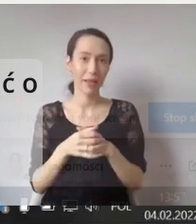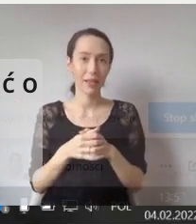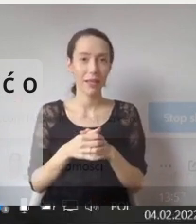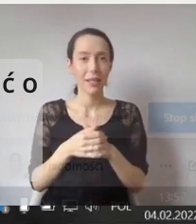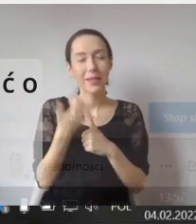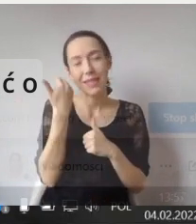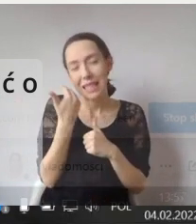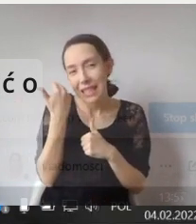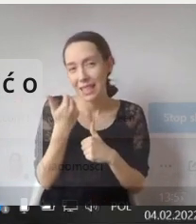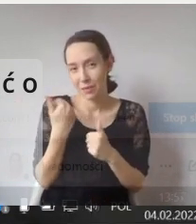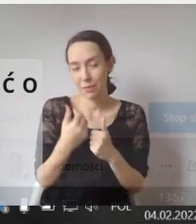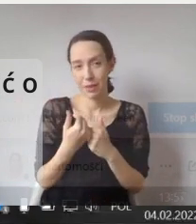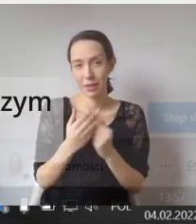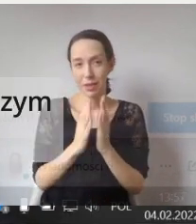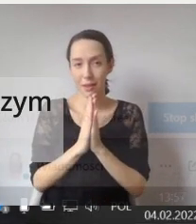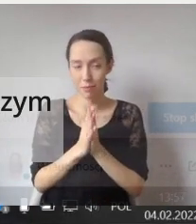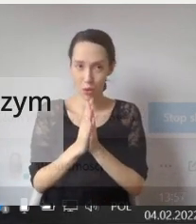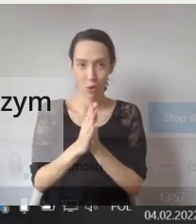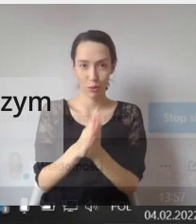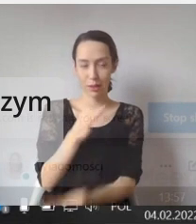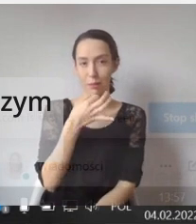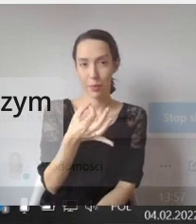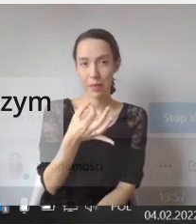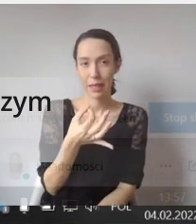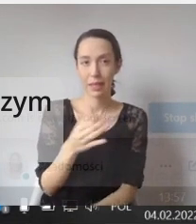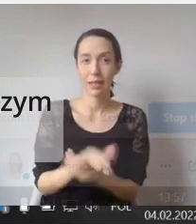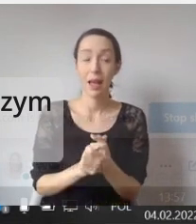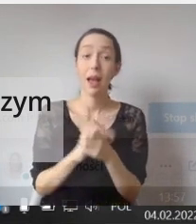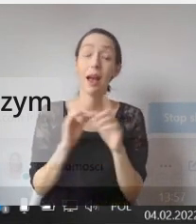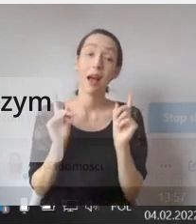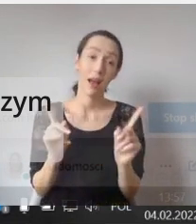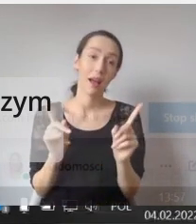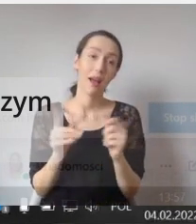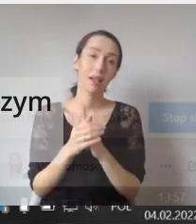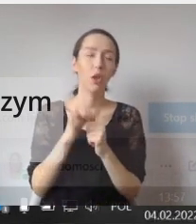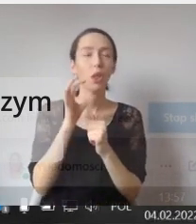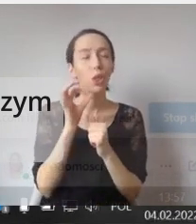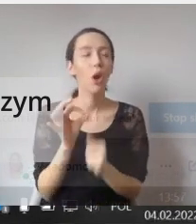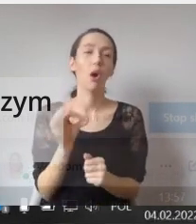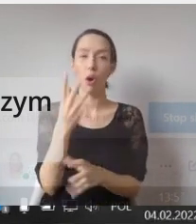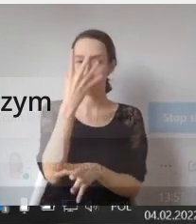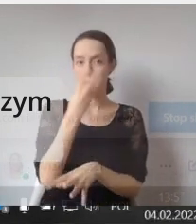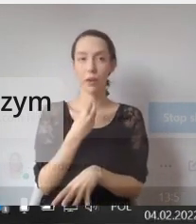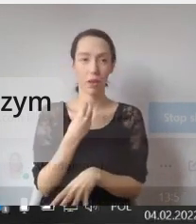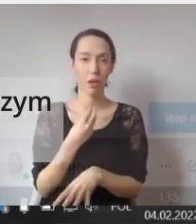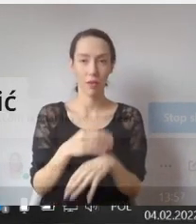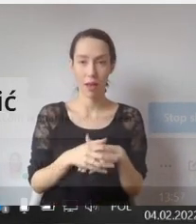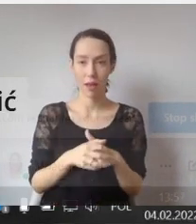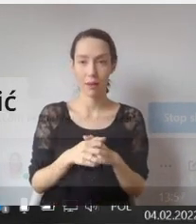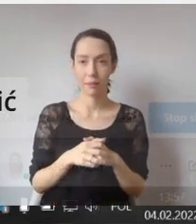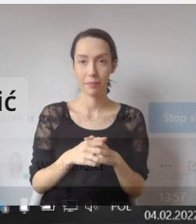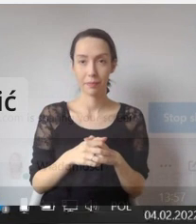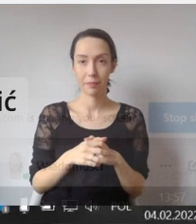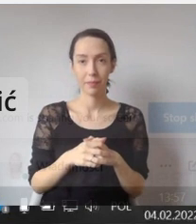najzwyczajniej w świecie wstydzimy. Natomiast te rekomendacje wyglądają bardzo fajnie na Waszym profilu.